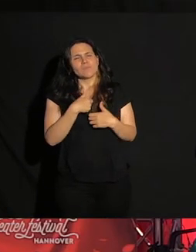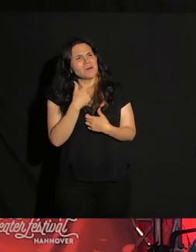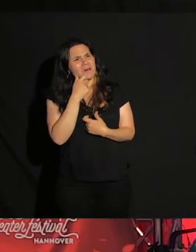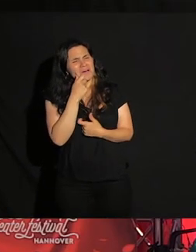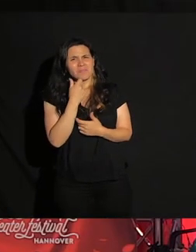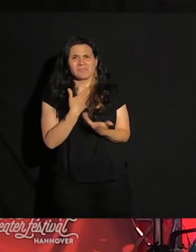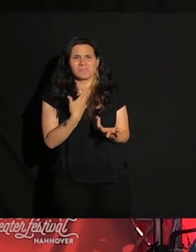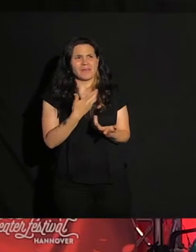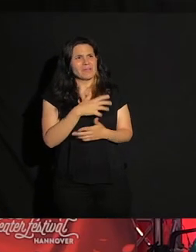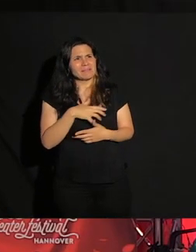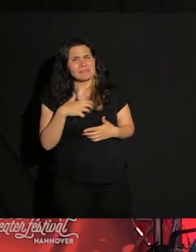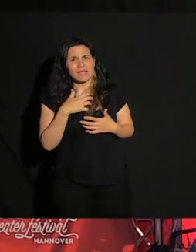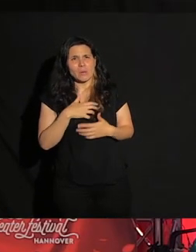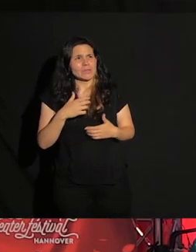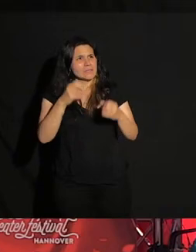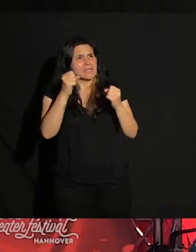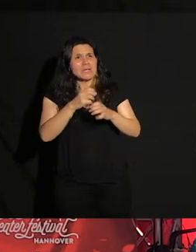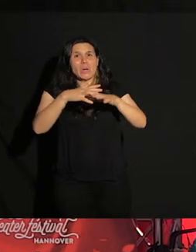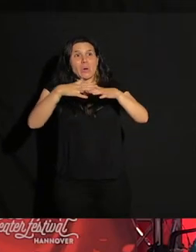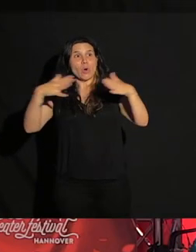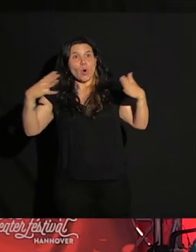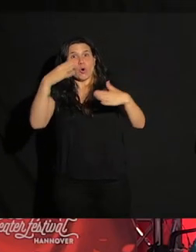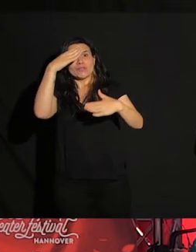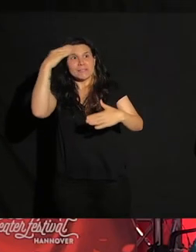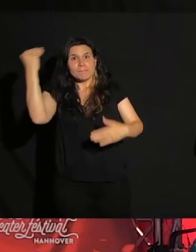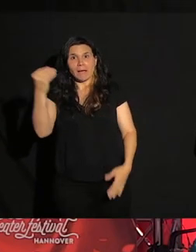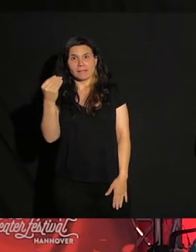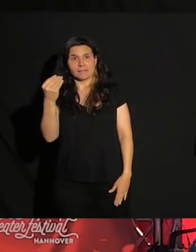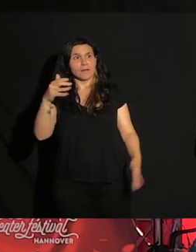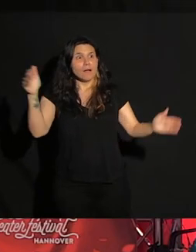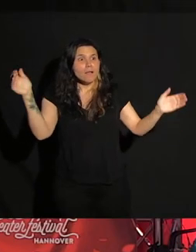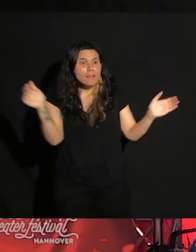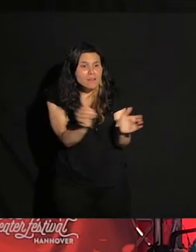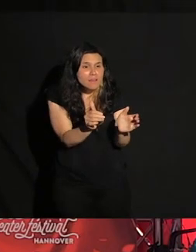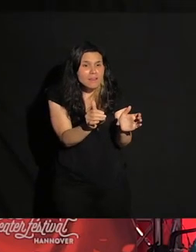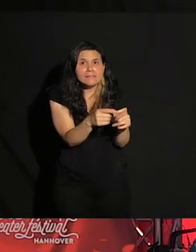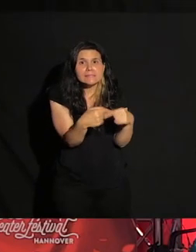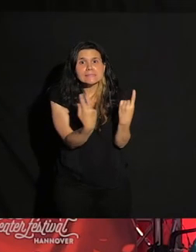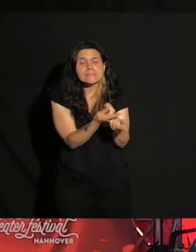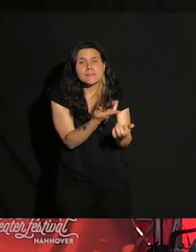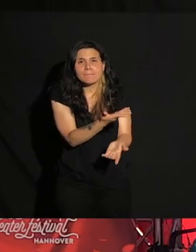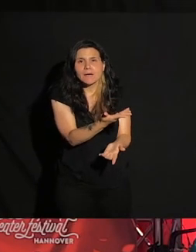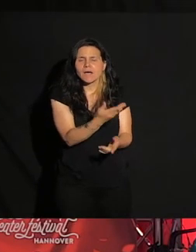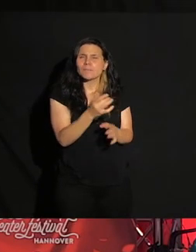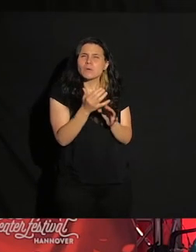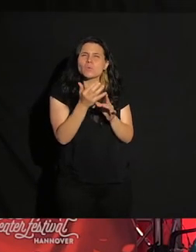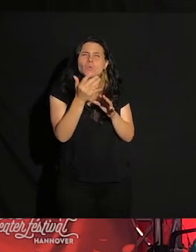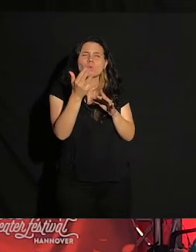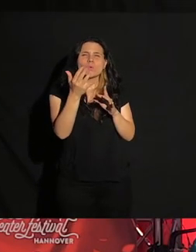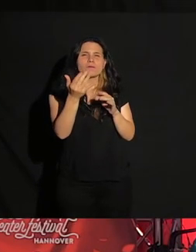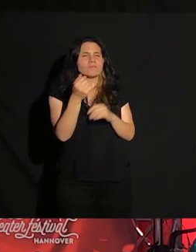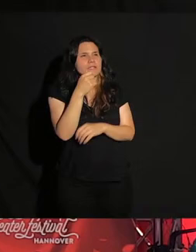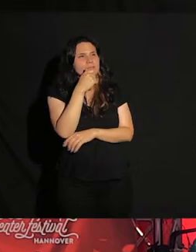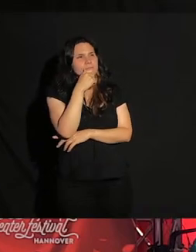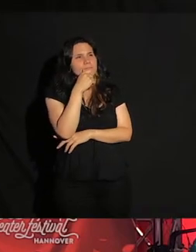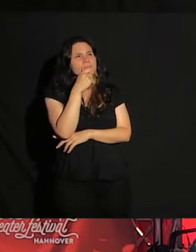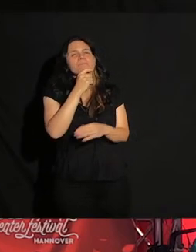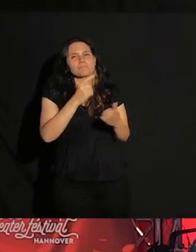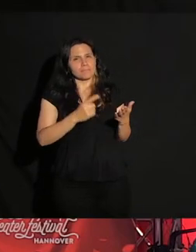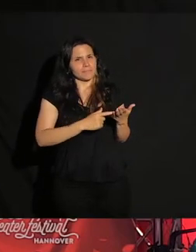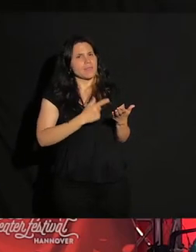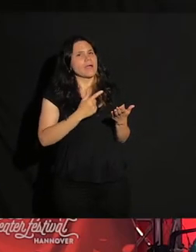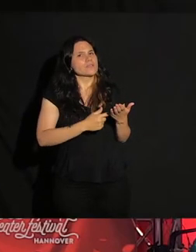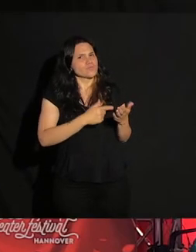gedacht. Dieser große Mann in diesem kleinen Zimmer. Und dann irgendwann dachte ich mir, okay, das ist eine